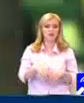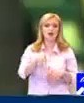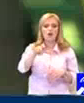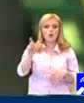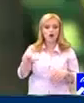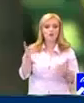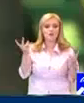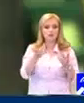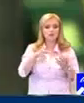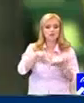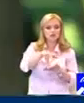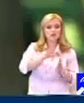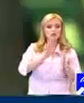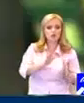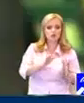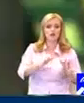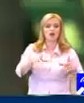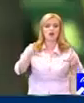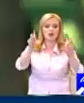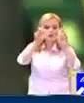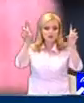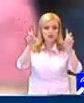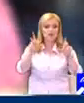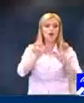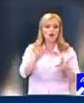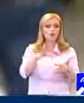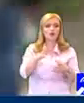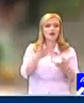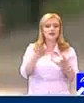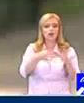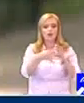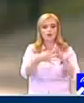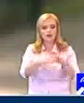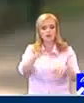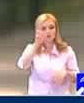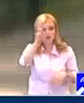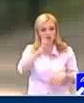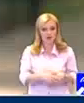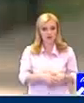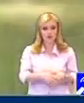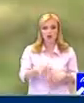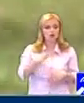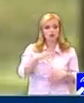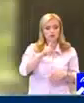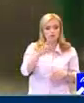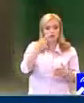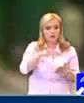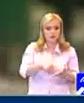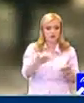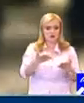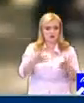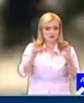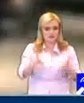să se adreseze și care sunt parametrii sau criterii la care trebuie să atragă atenție ca să nu cadă pradă infractorilor. Poliția